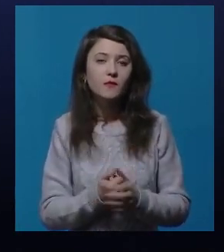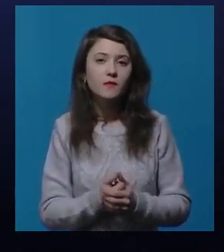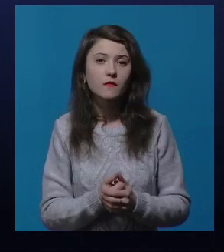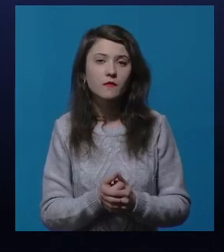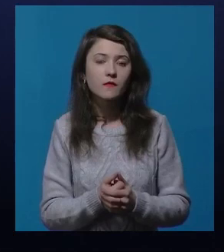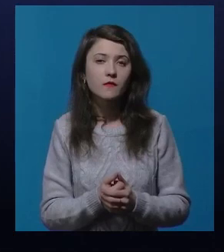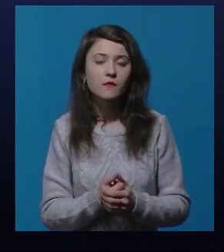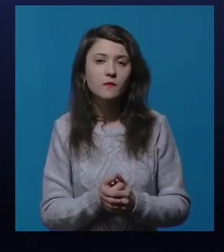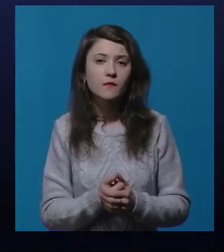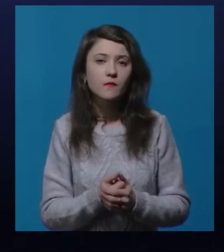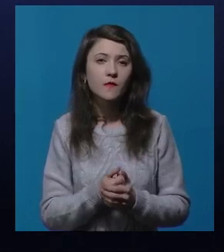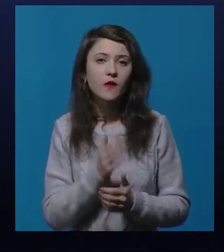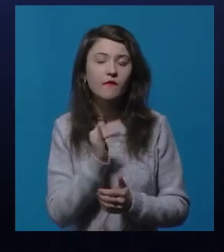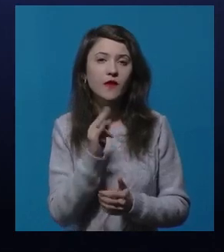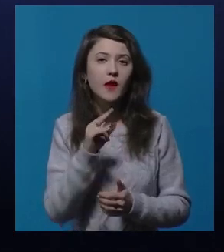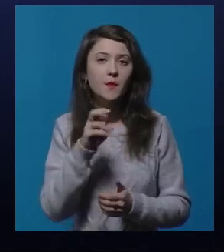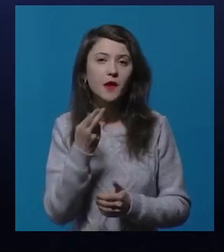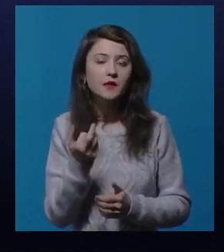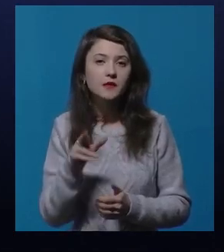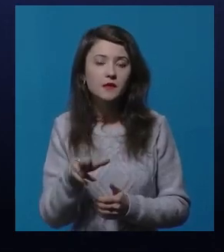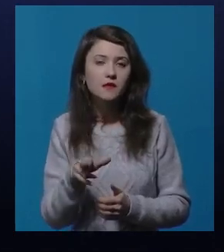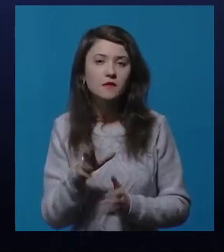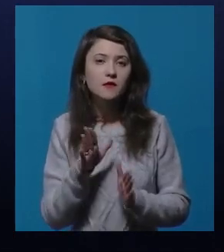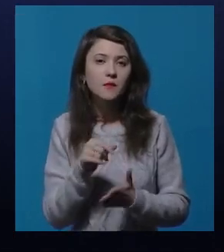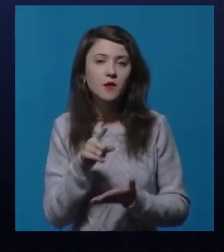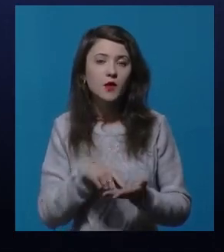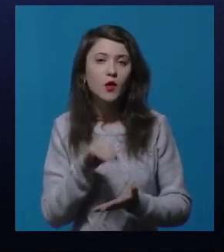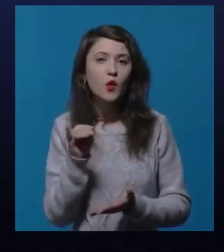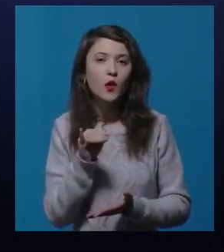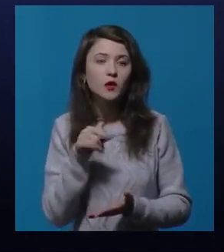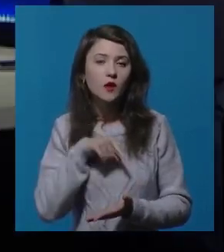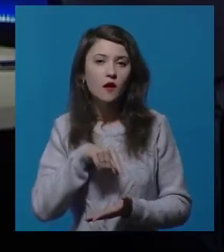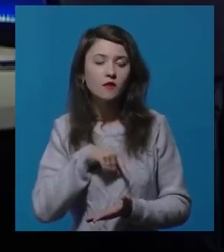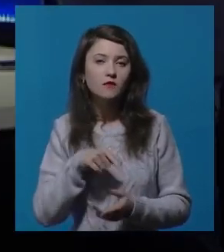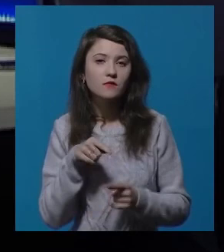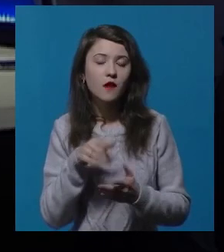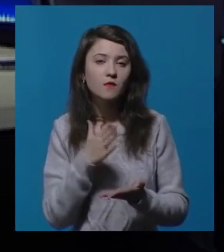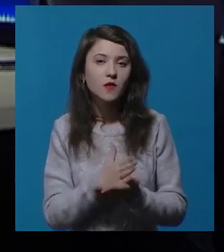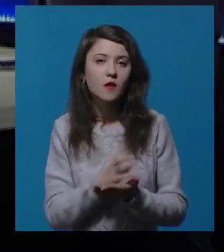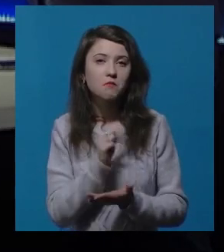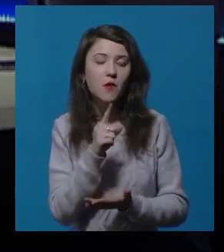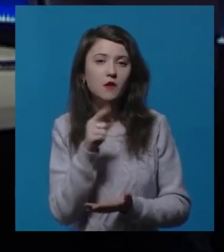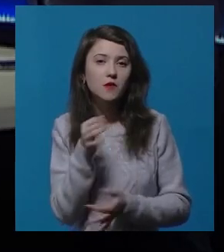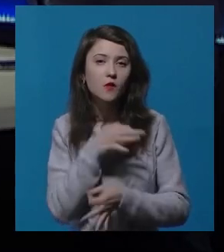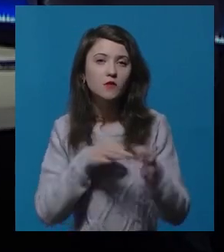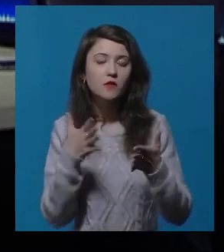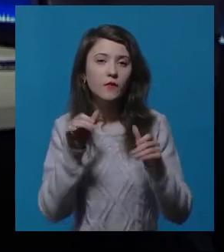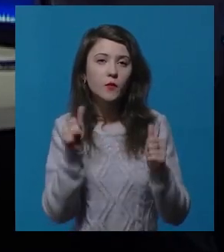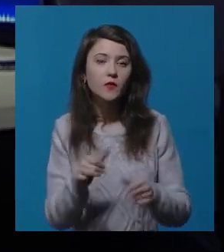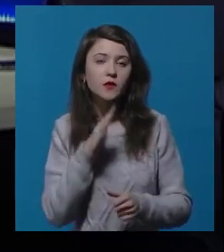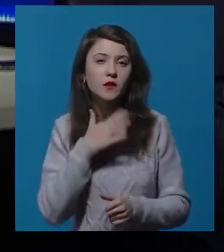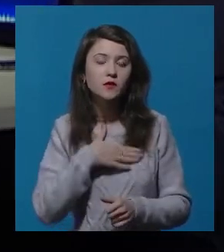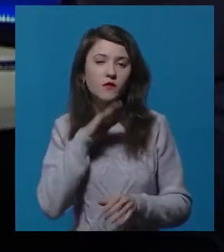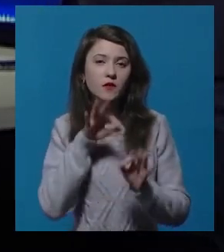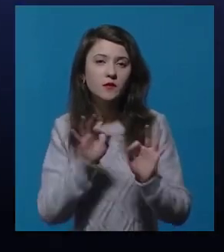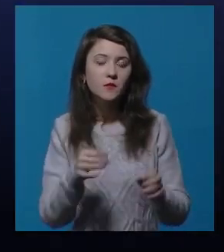Це як Вікіпедія, тільки питання юридичного характеру. Там є база консультацій, які формують наші фахівці,